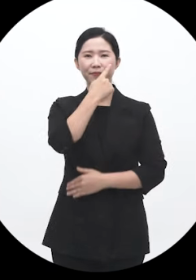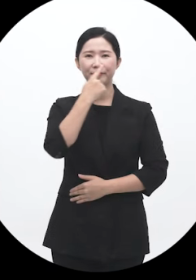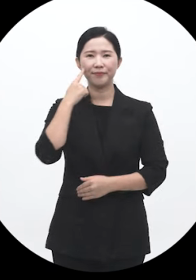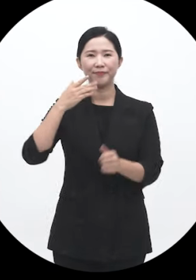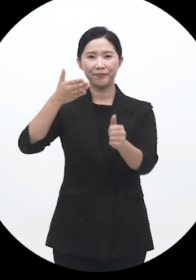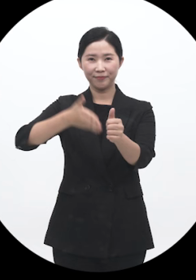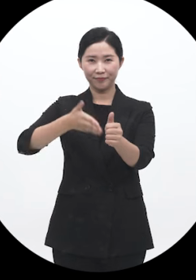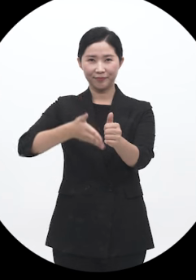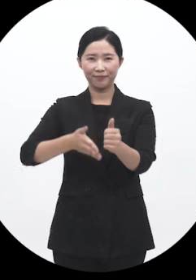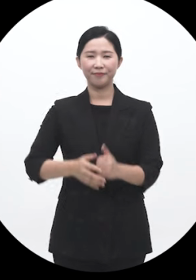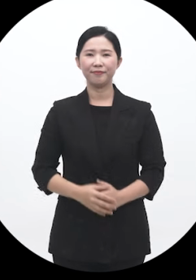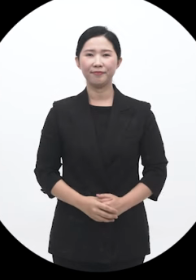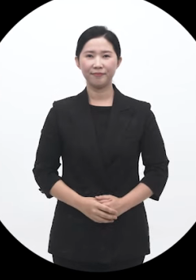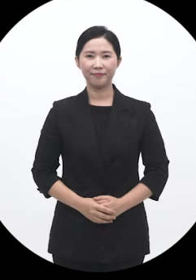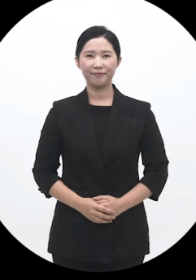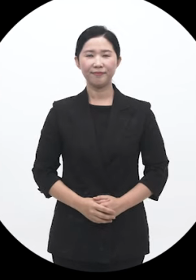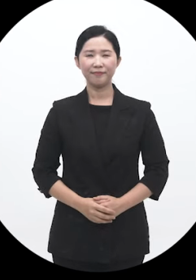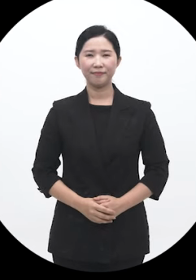주시기 바랍니다.